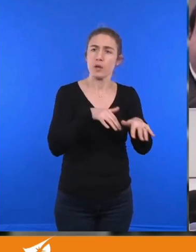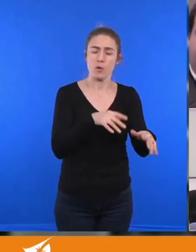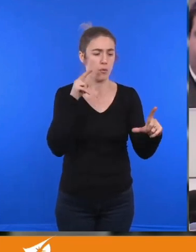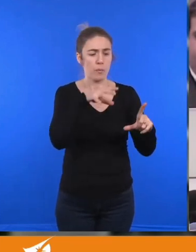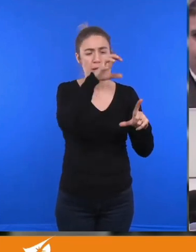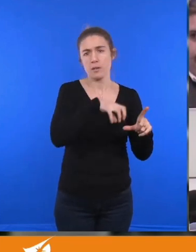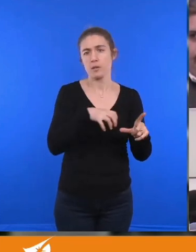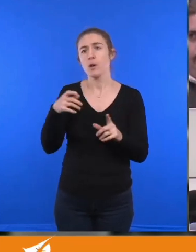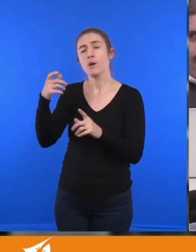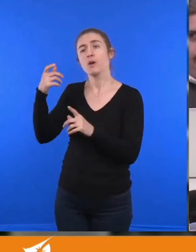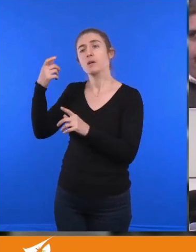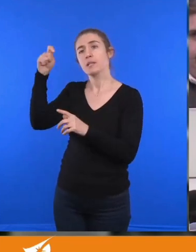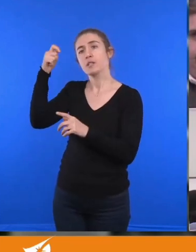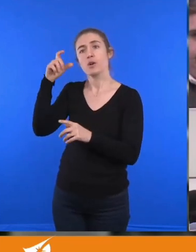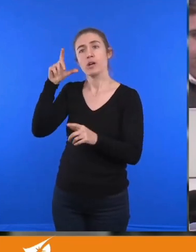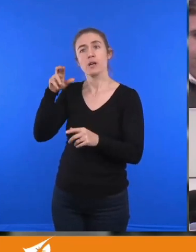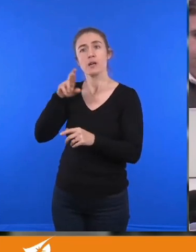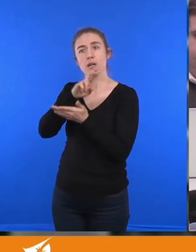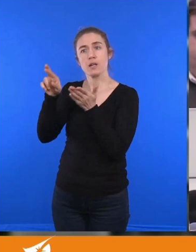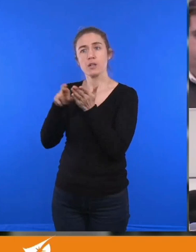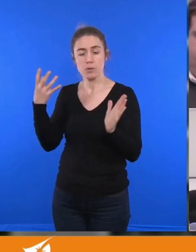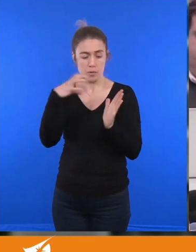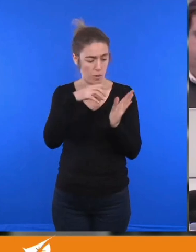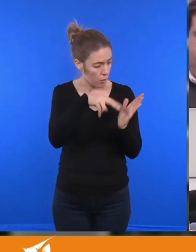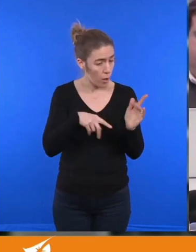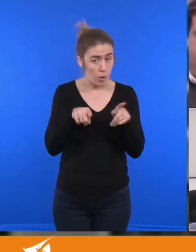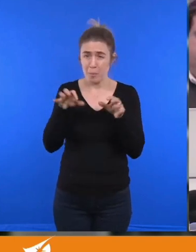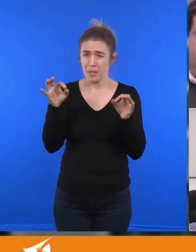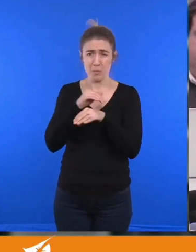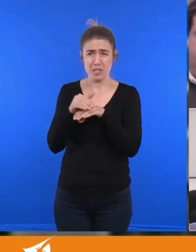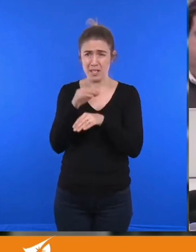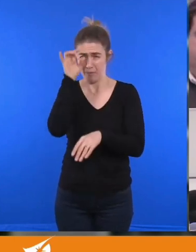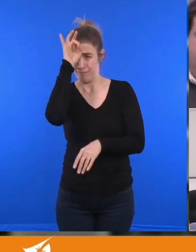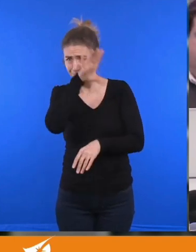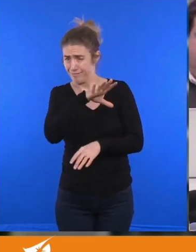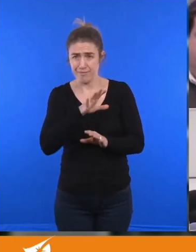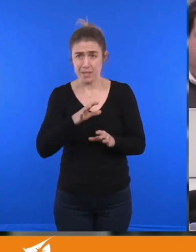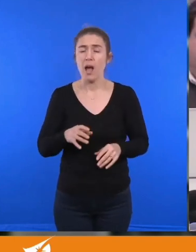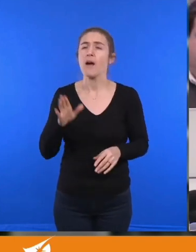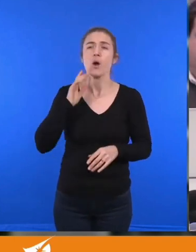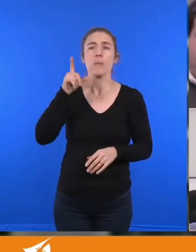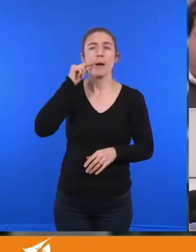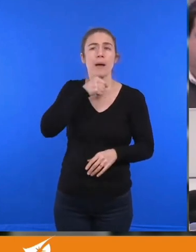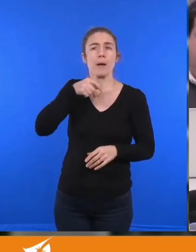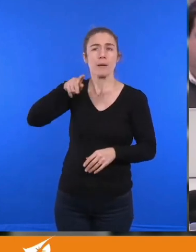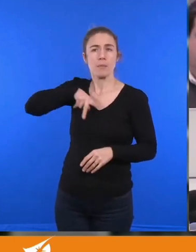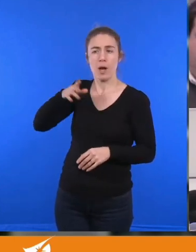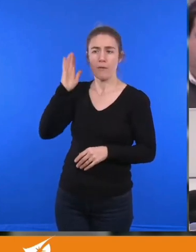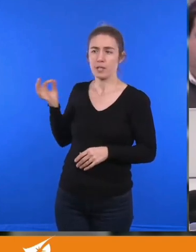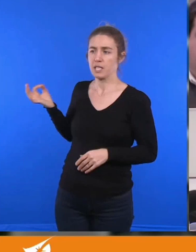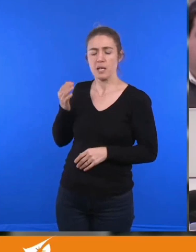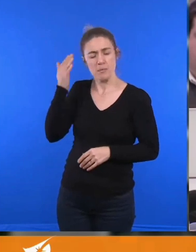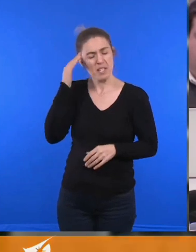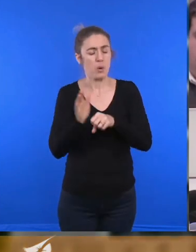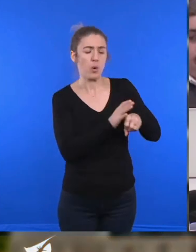de région, c'est la négation même de la politique. Mon grand-père à moi, il me disait, si la gauche ne s'occupe pas des ouvriers, personne